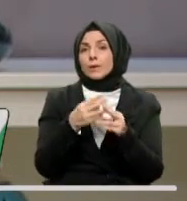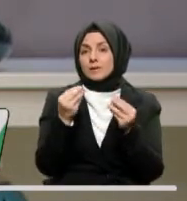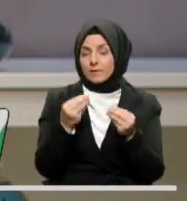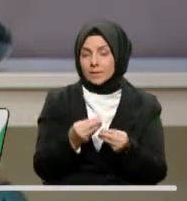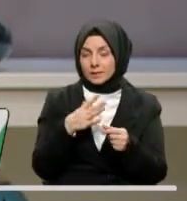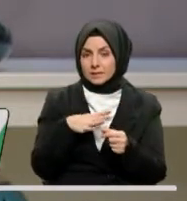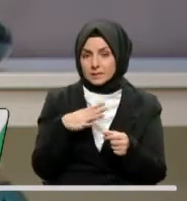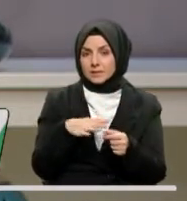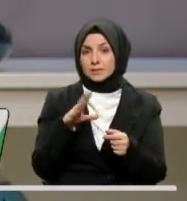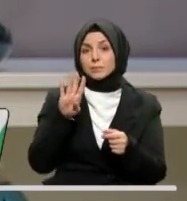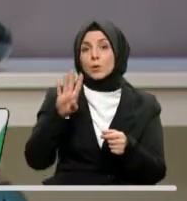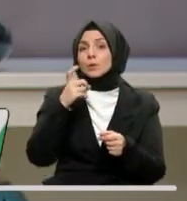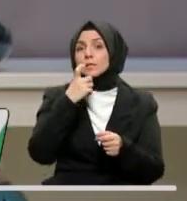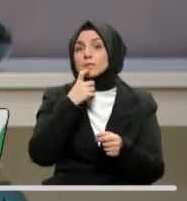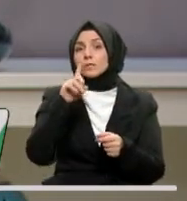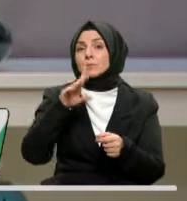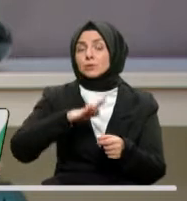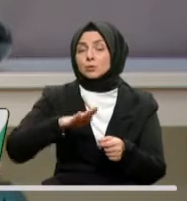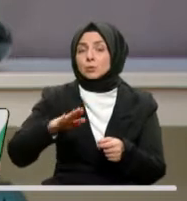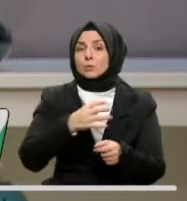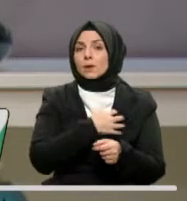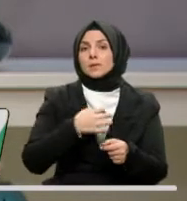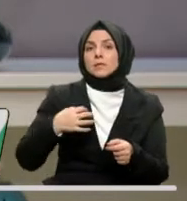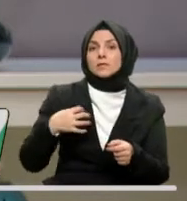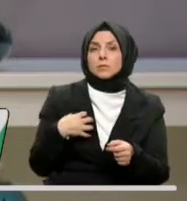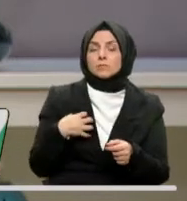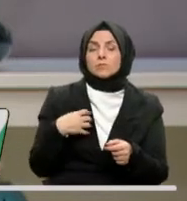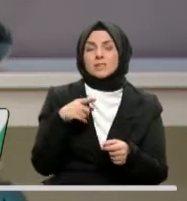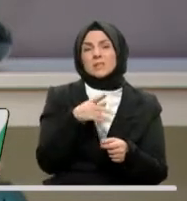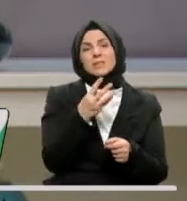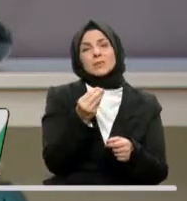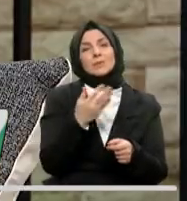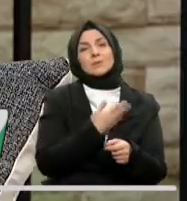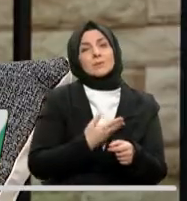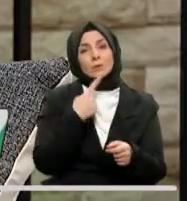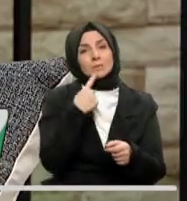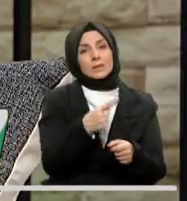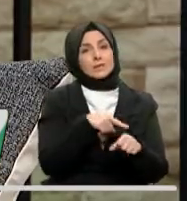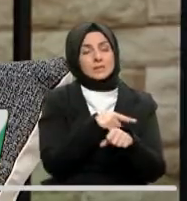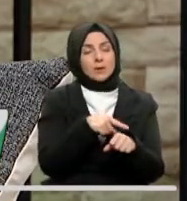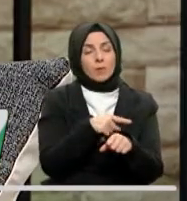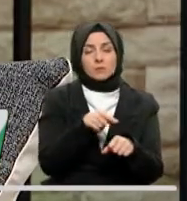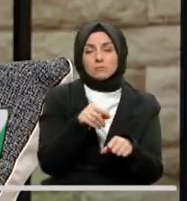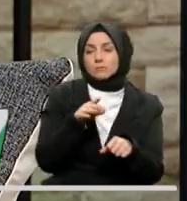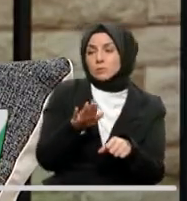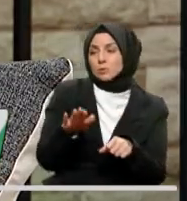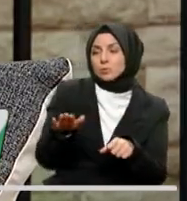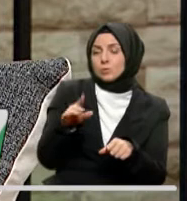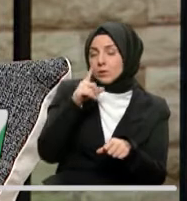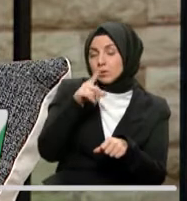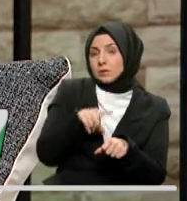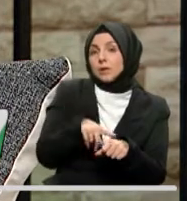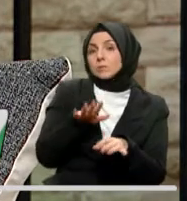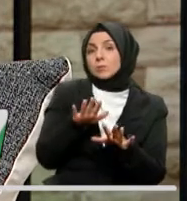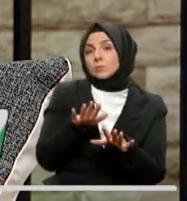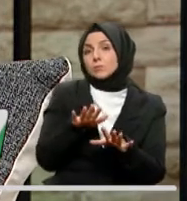seni çok seviyorum dediğinde bile inanamıyorum gerçek mi diye şüphe ediyorum demiş Evet gerçekten çok şey bir örnek düşünün yani